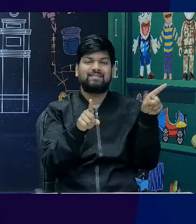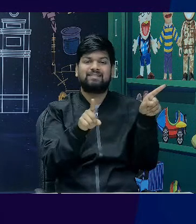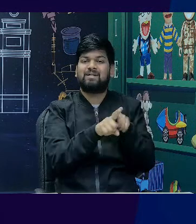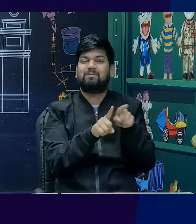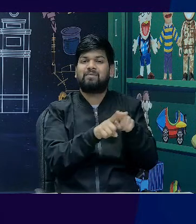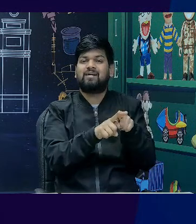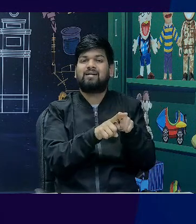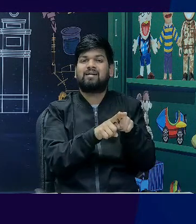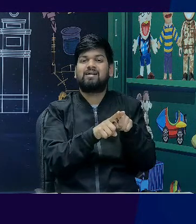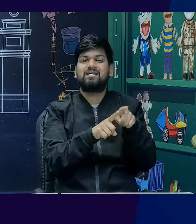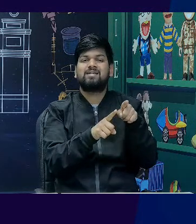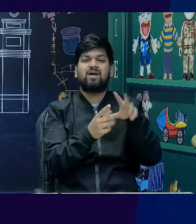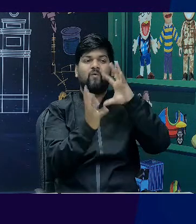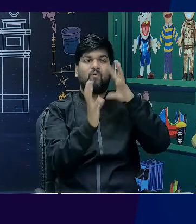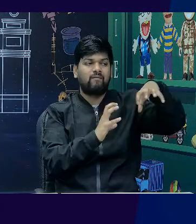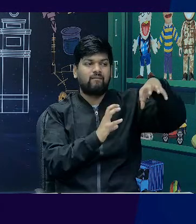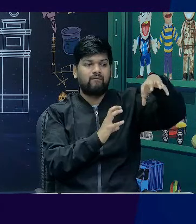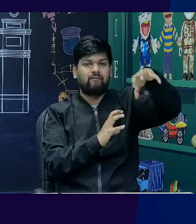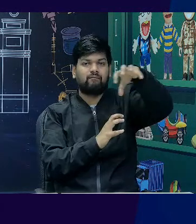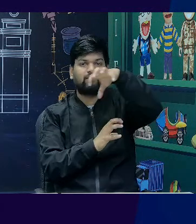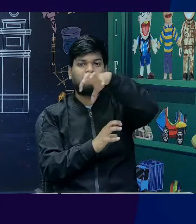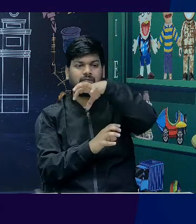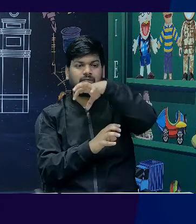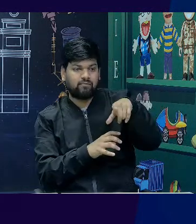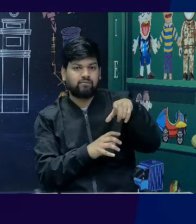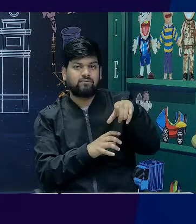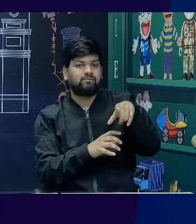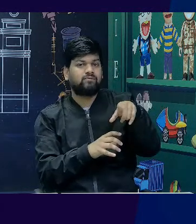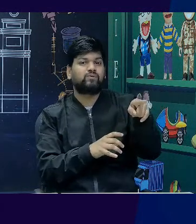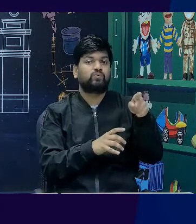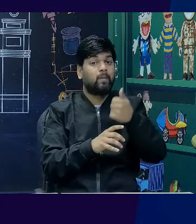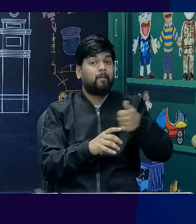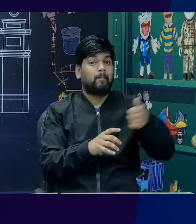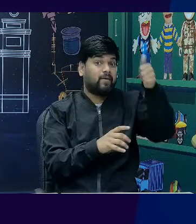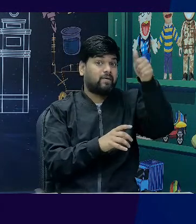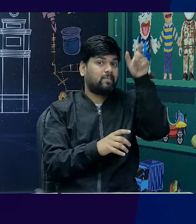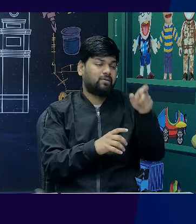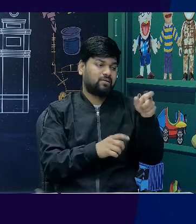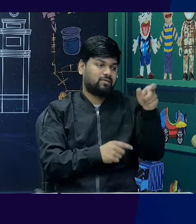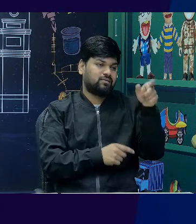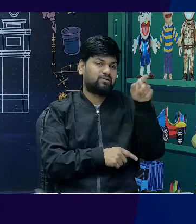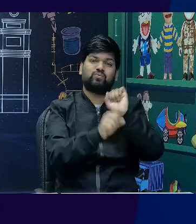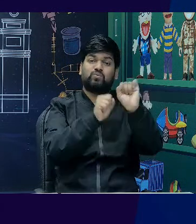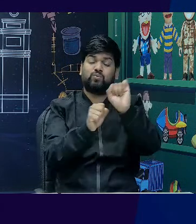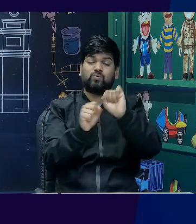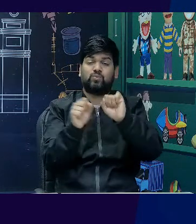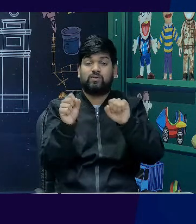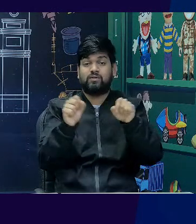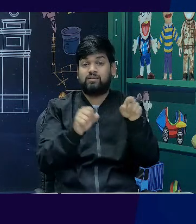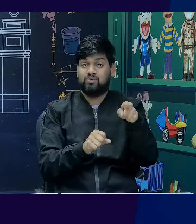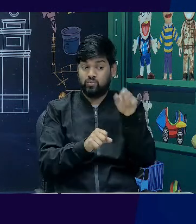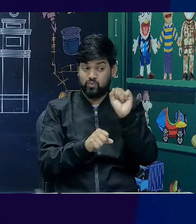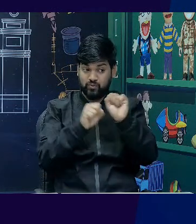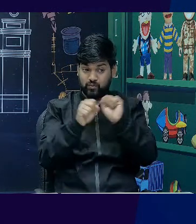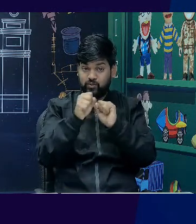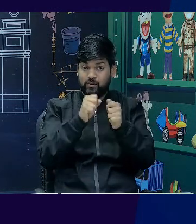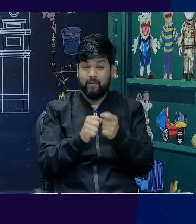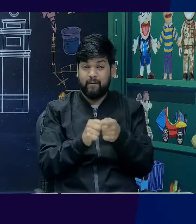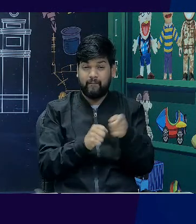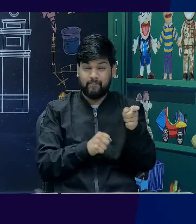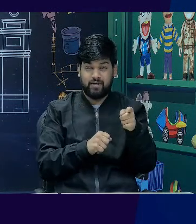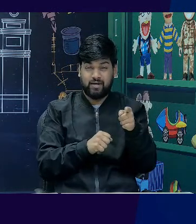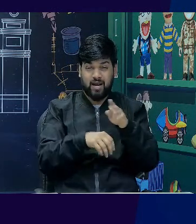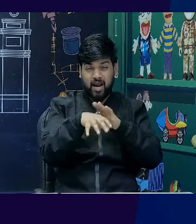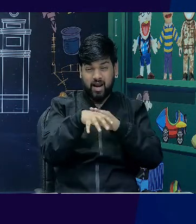टीचिंग स्टाफ को सैलरीज देनी होती है, आपको क्लीनर्स को सैलरी देनी होती है, आपको बच्चों के सपोर्ट के लिए डेस्क्स रखने